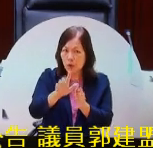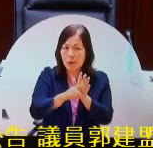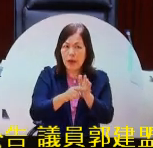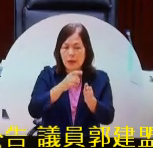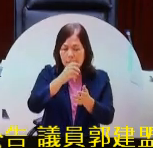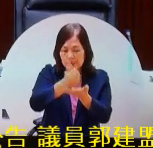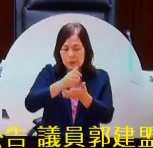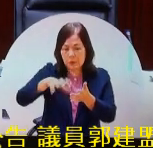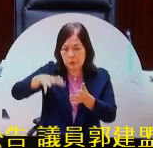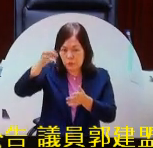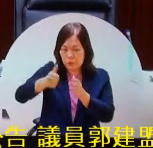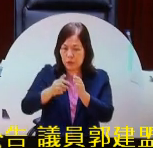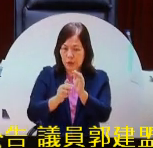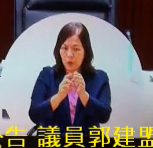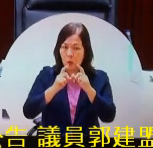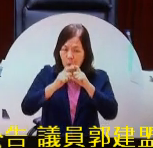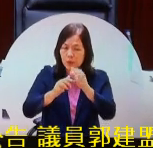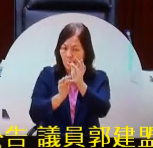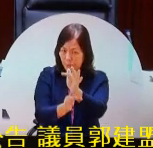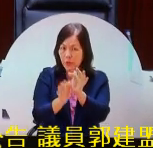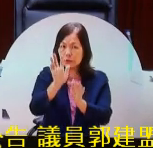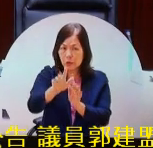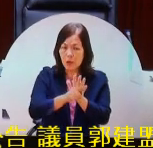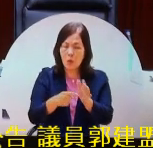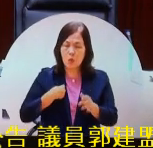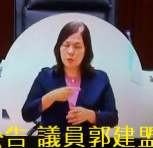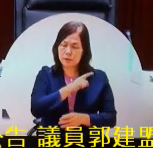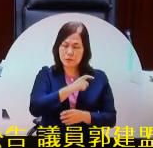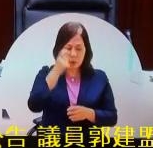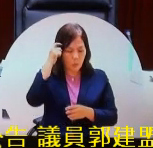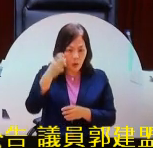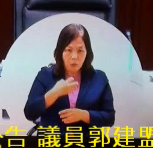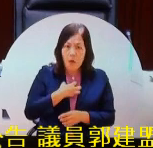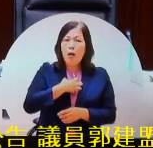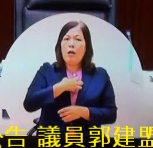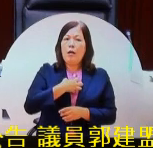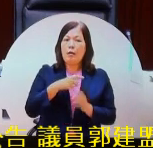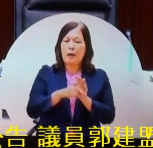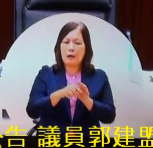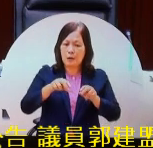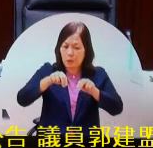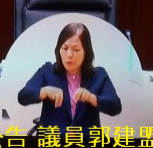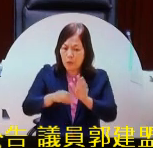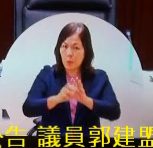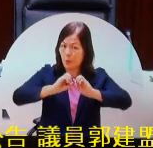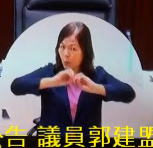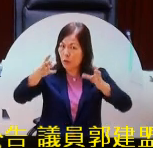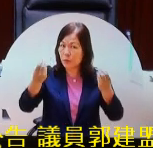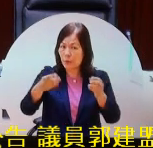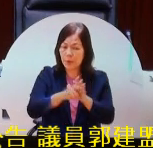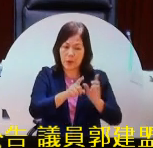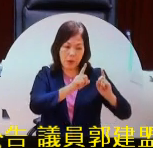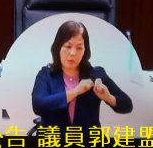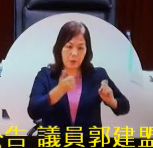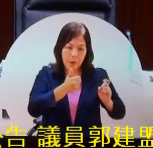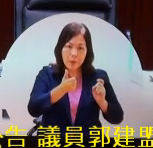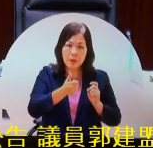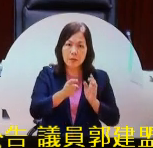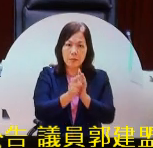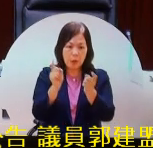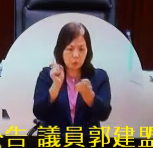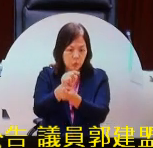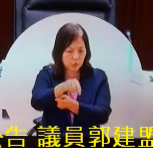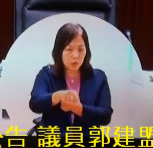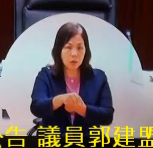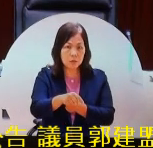复。那本席也很压抑哦，为什么那个合约内容没公告？我们郭建文议员竟然了解没